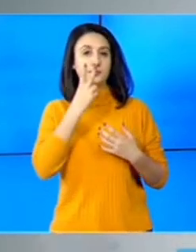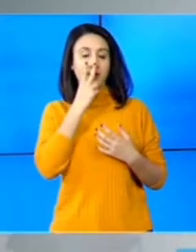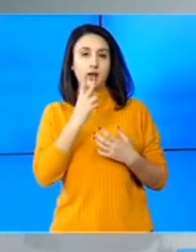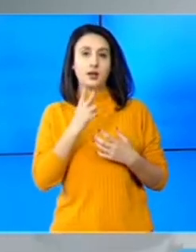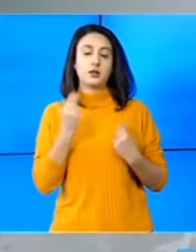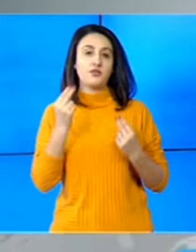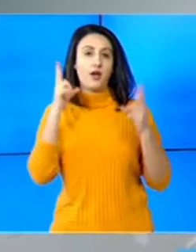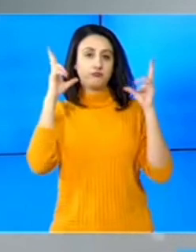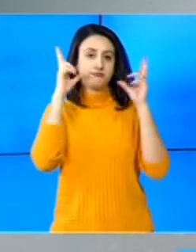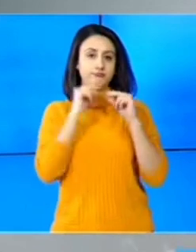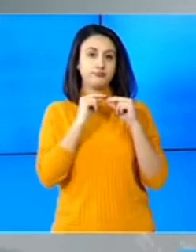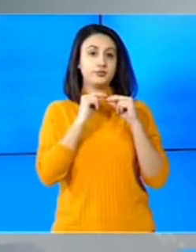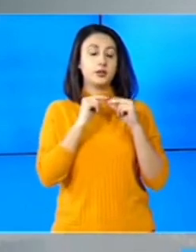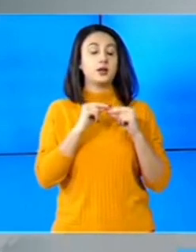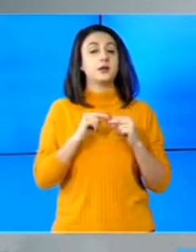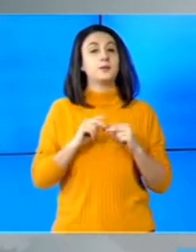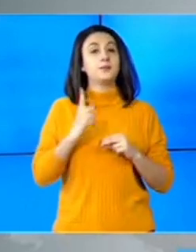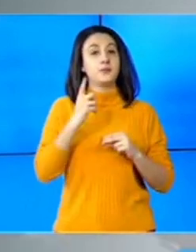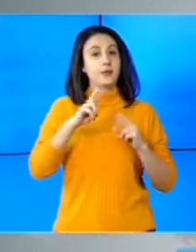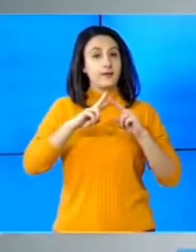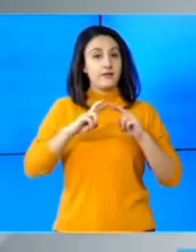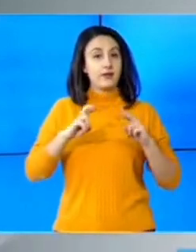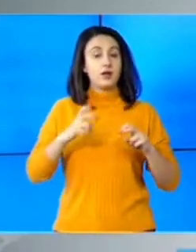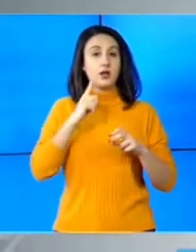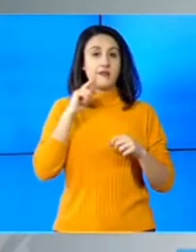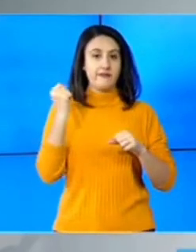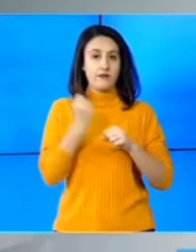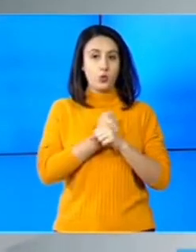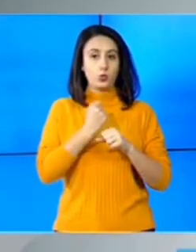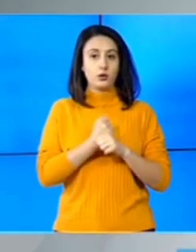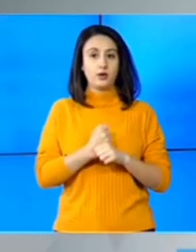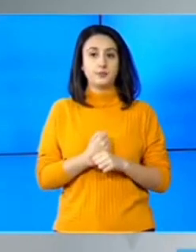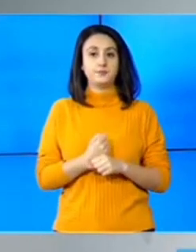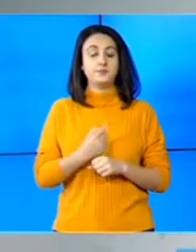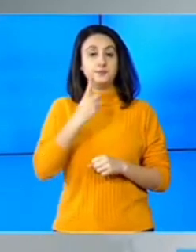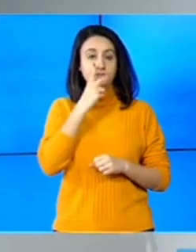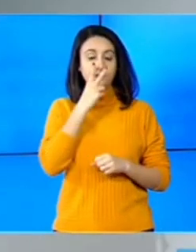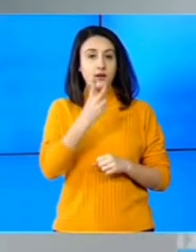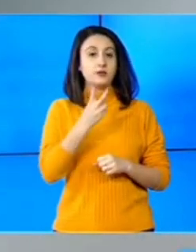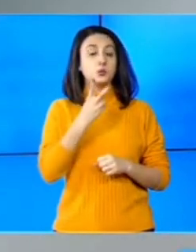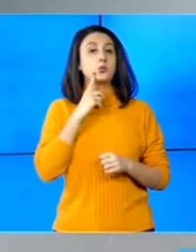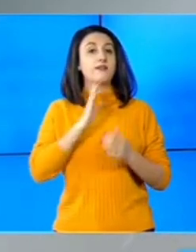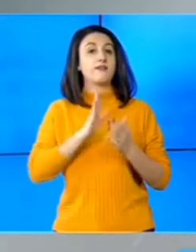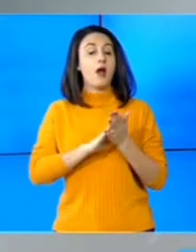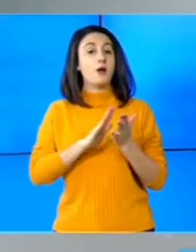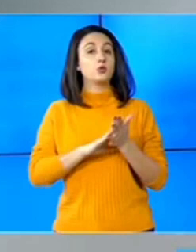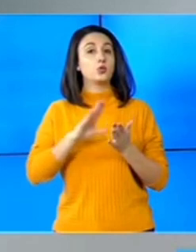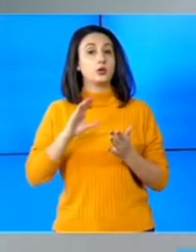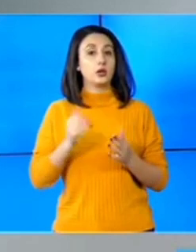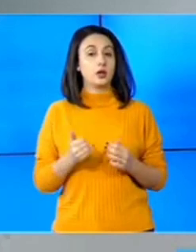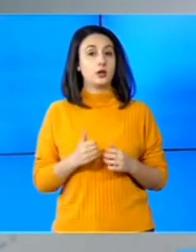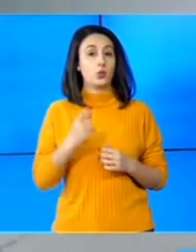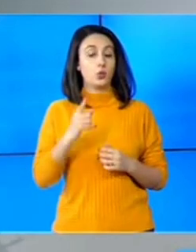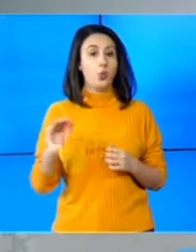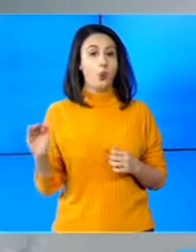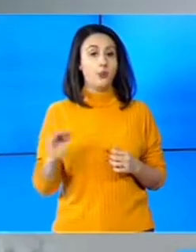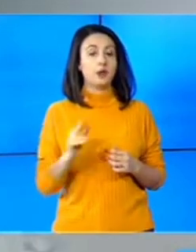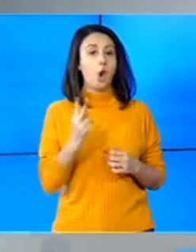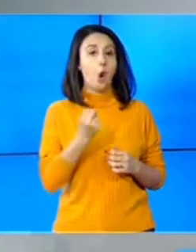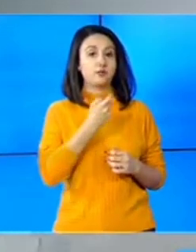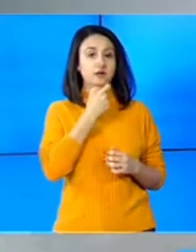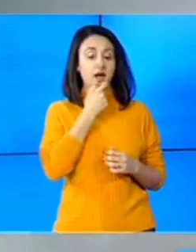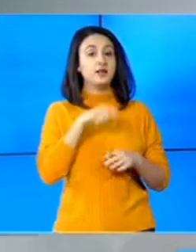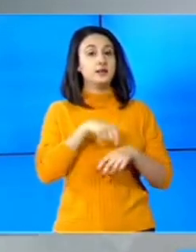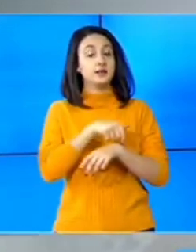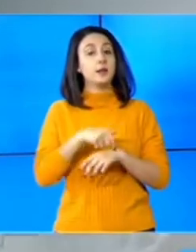de inconștiență. Primele cercetări efectuate au relevat faptul că un minor de 8 ani,